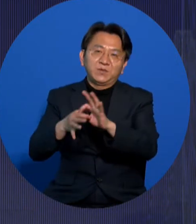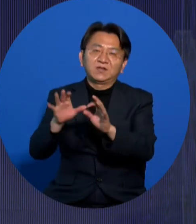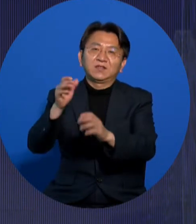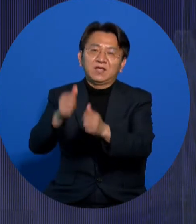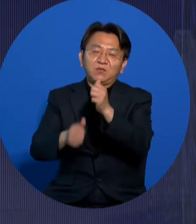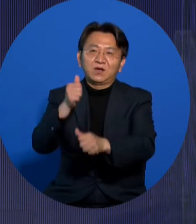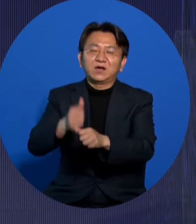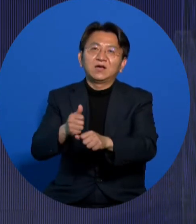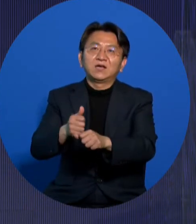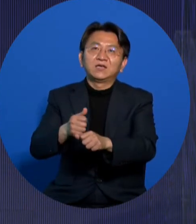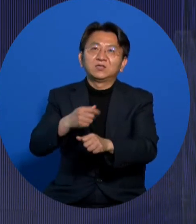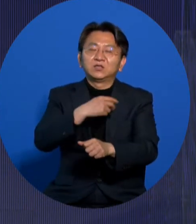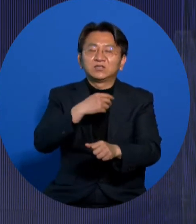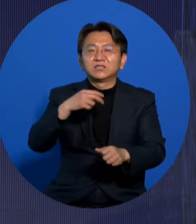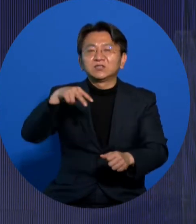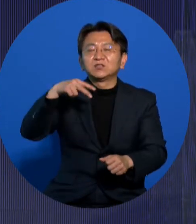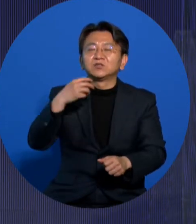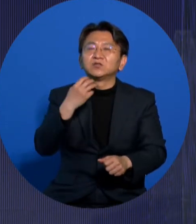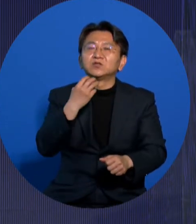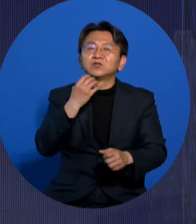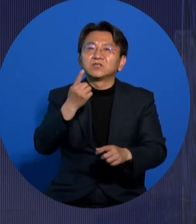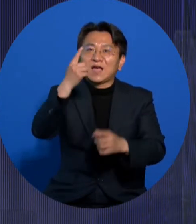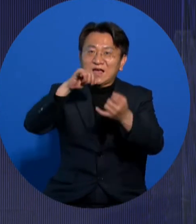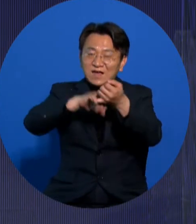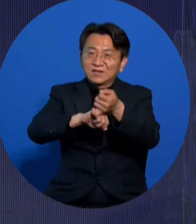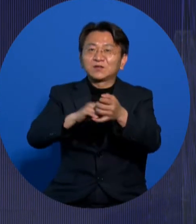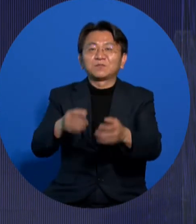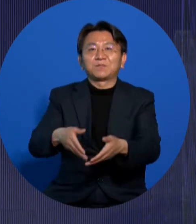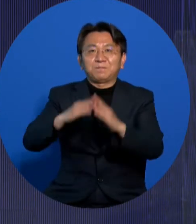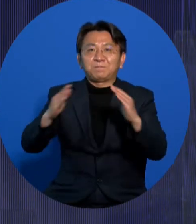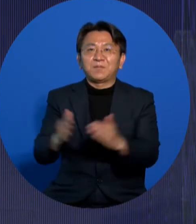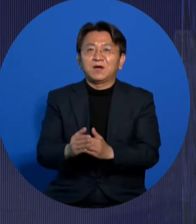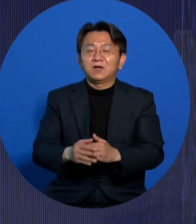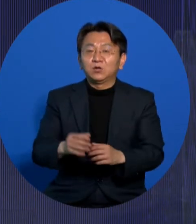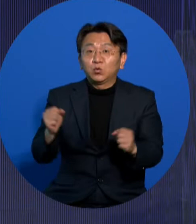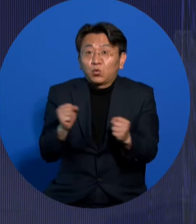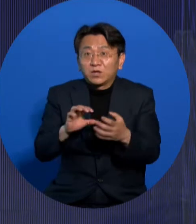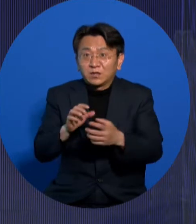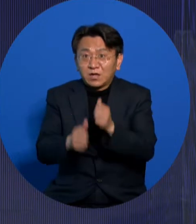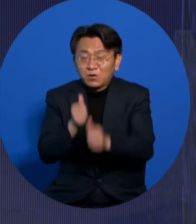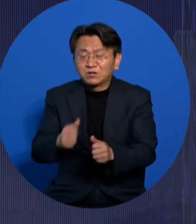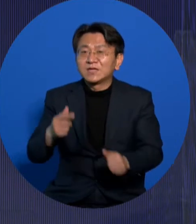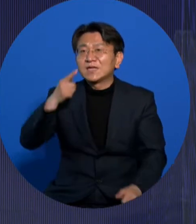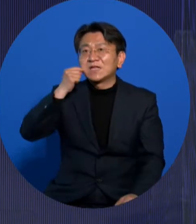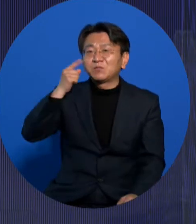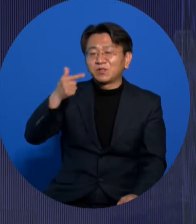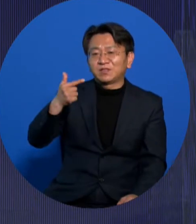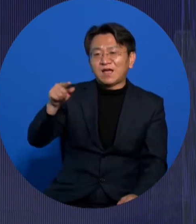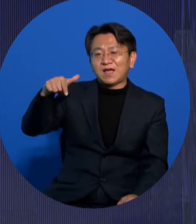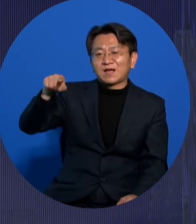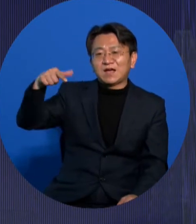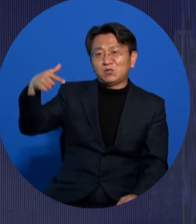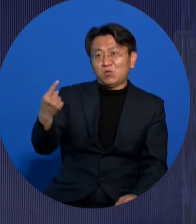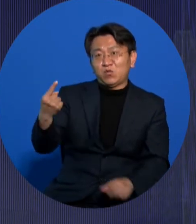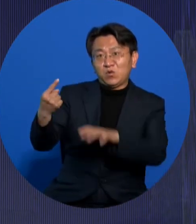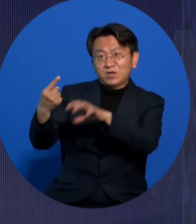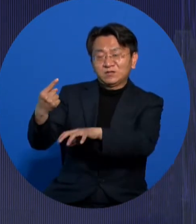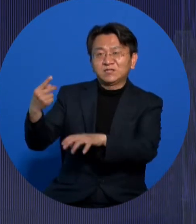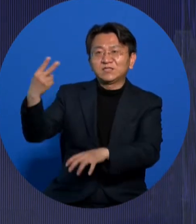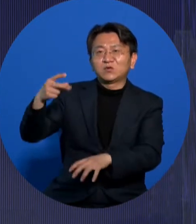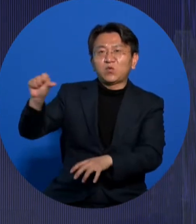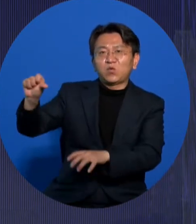개최되었고 동계 스페셜 대회는 그보다 2년 앞서 일본 나가노에서